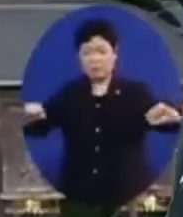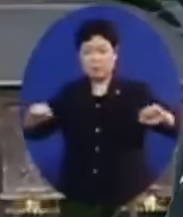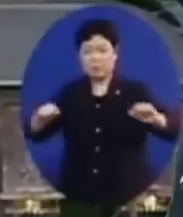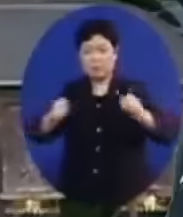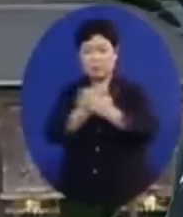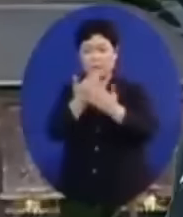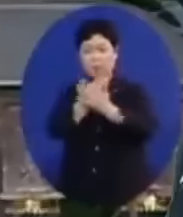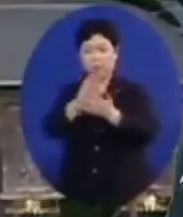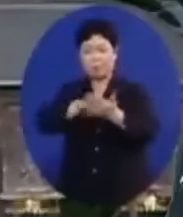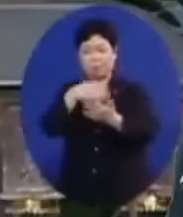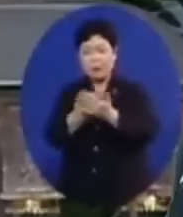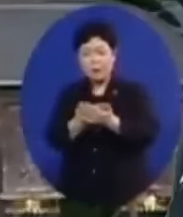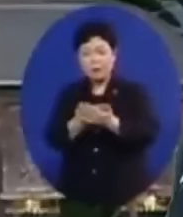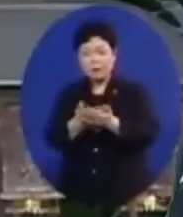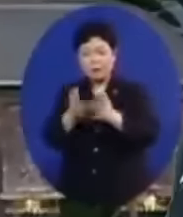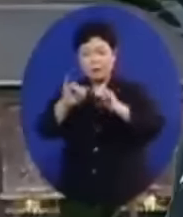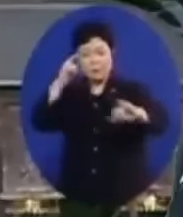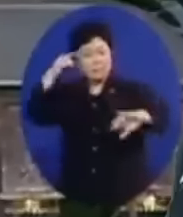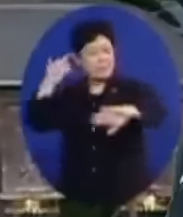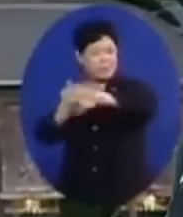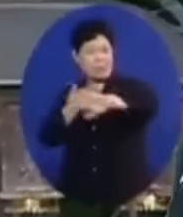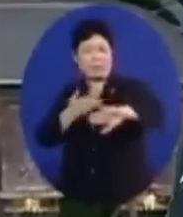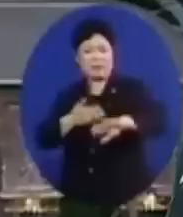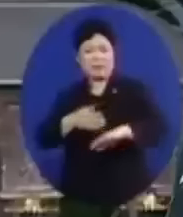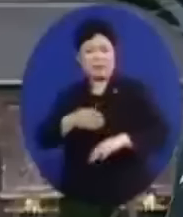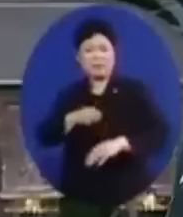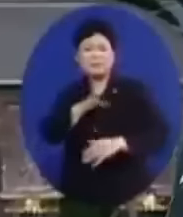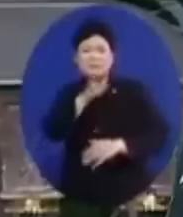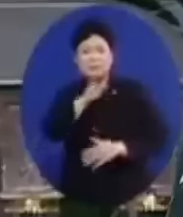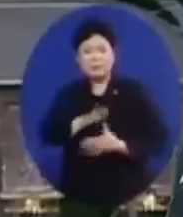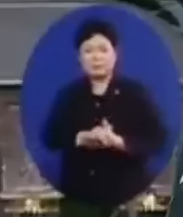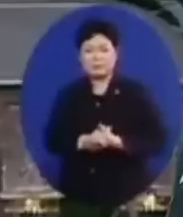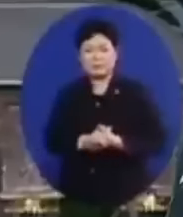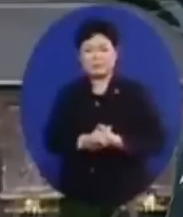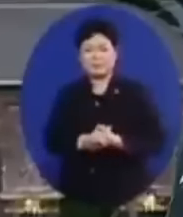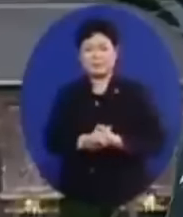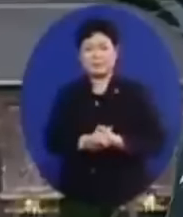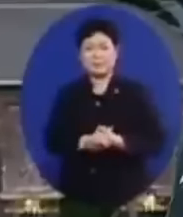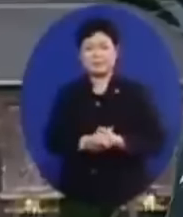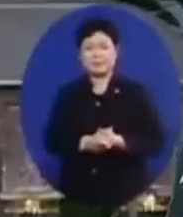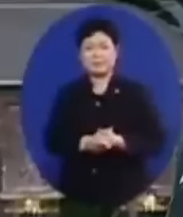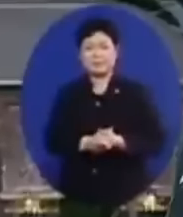많이 하죠. 사람들은 다 처음에 반대하고 달아다녀요.